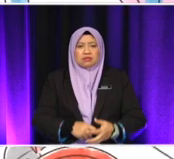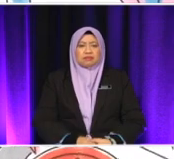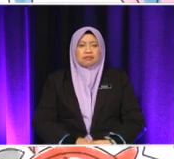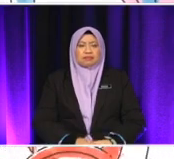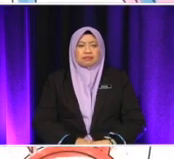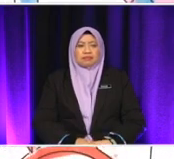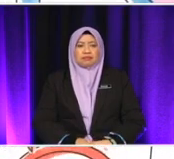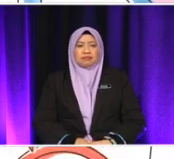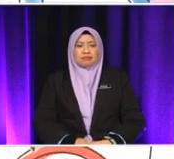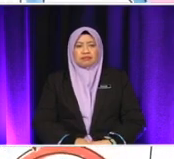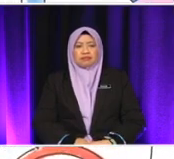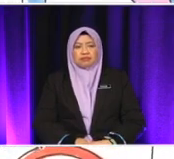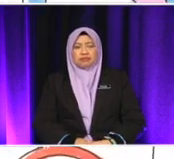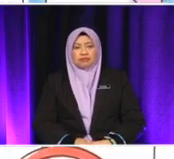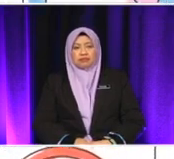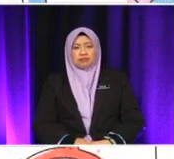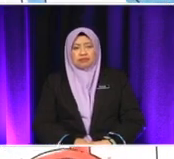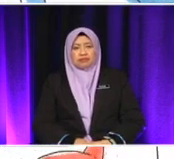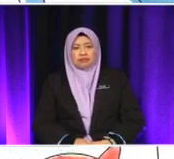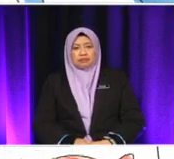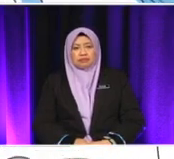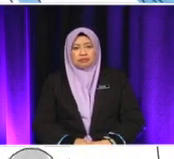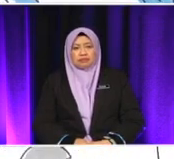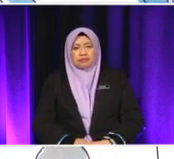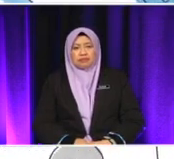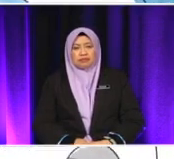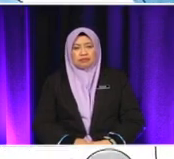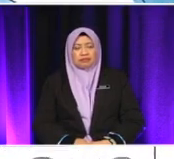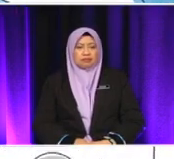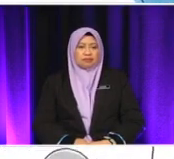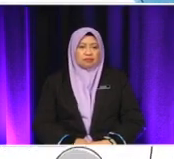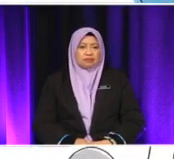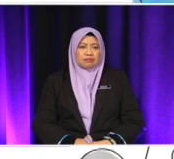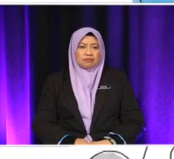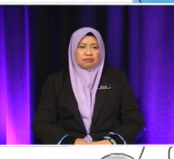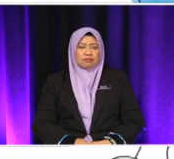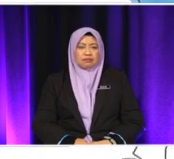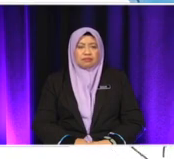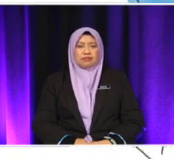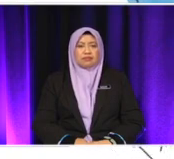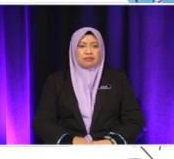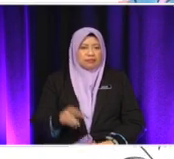sama Mama mau coba boleh apa boleh apa